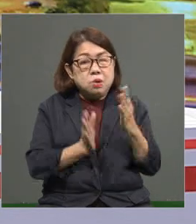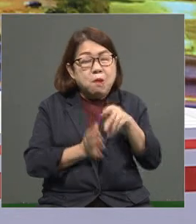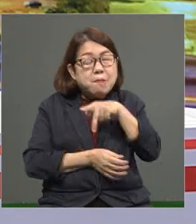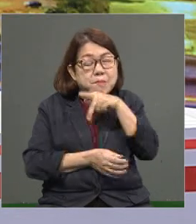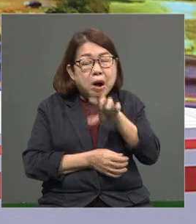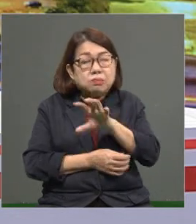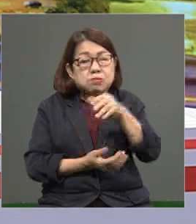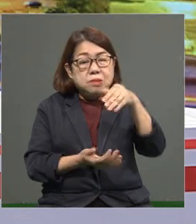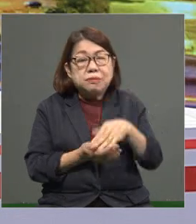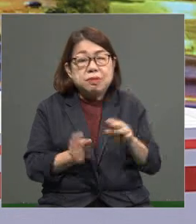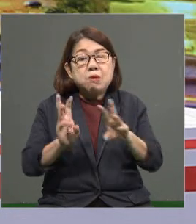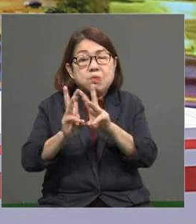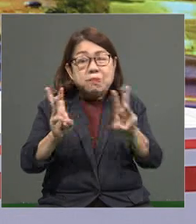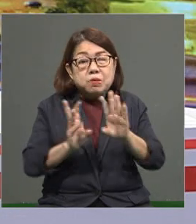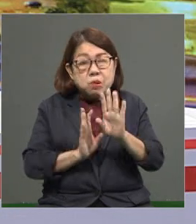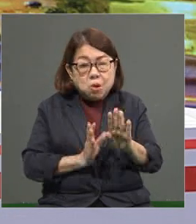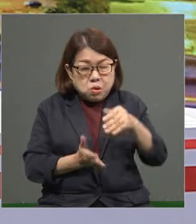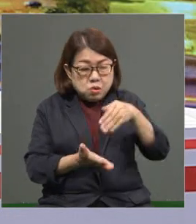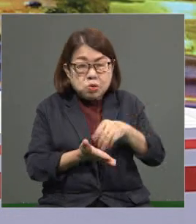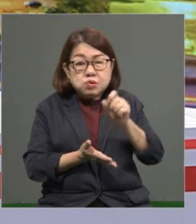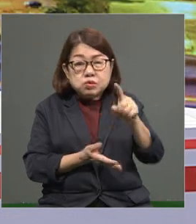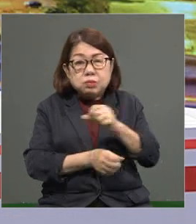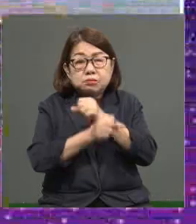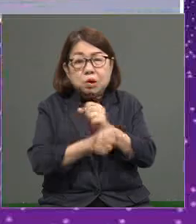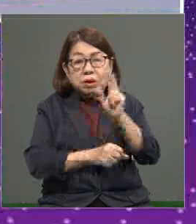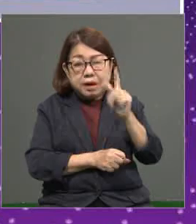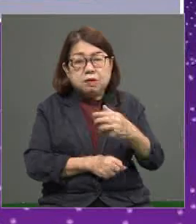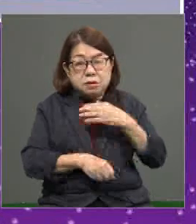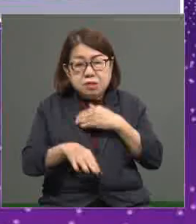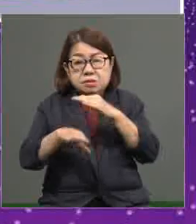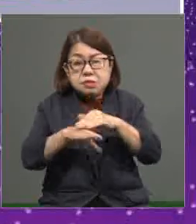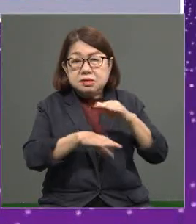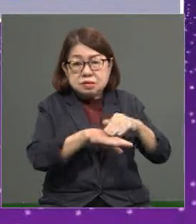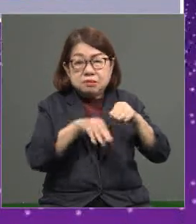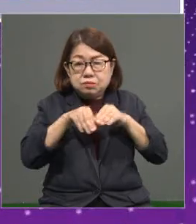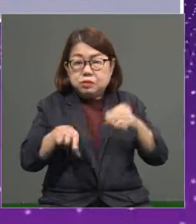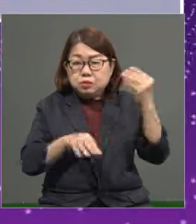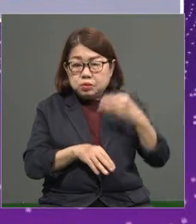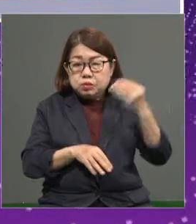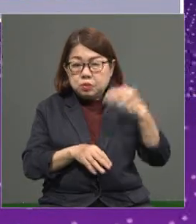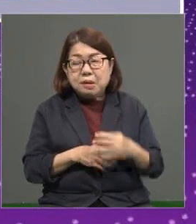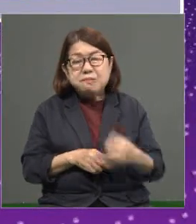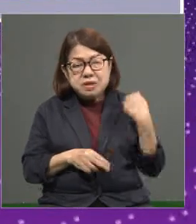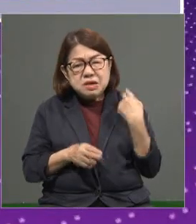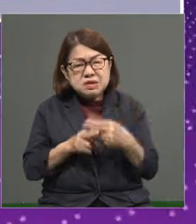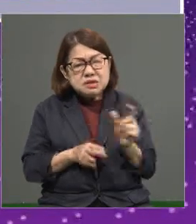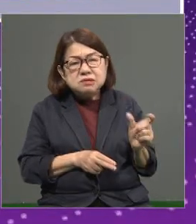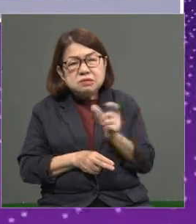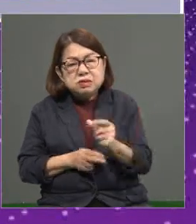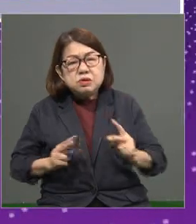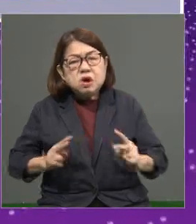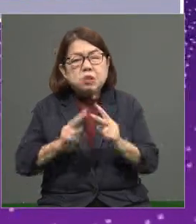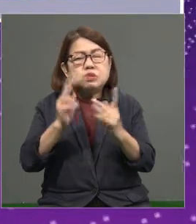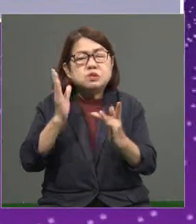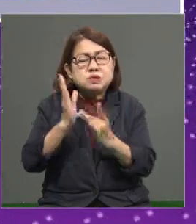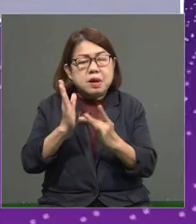ศูนย์ต่อต้านข่าวปลอมนะครับเลยเรามีการเตือนภัยออนไลน์กันเลยนะครับสำหรับเพจศูนย์ต่อต้านข่าวปลอมมีการแอบอ้างชื่อกระทรวงดิจิทัล